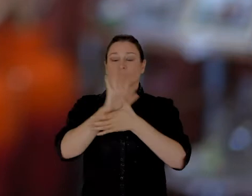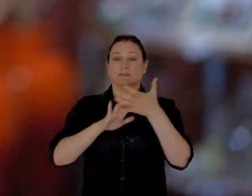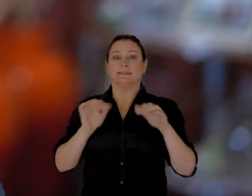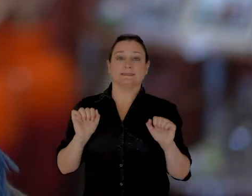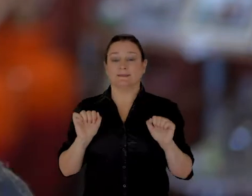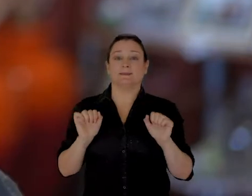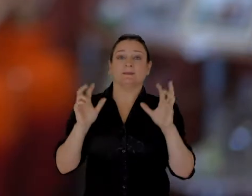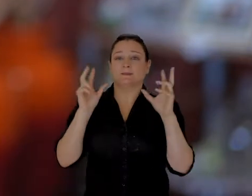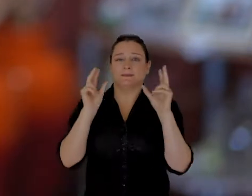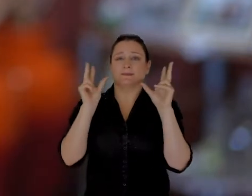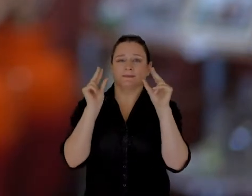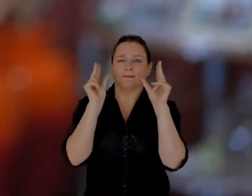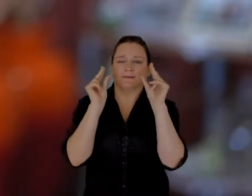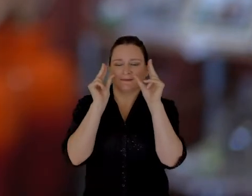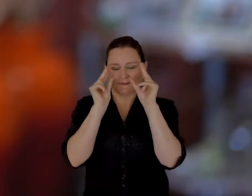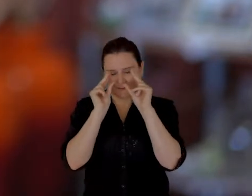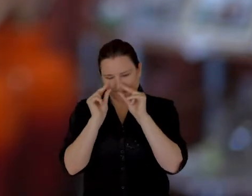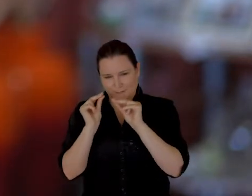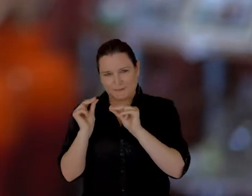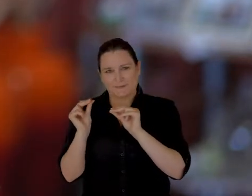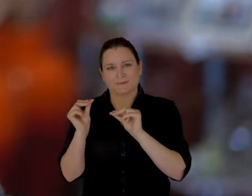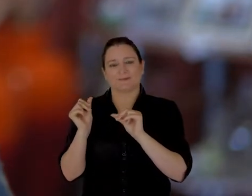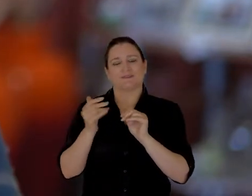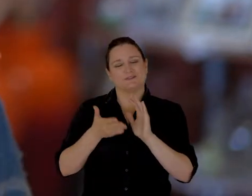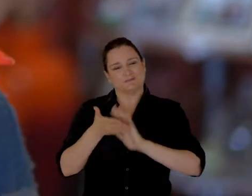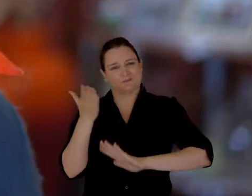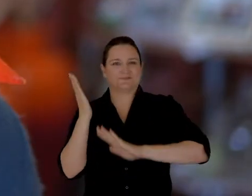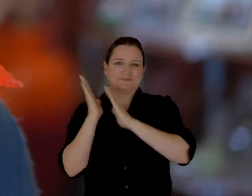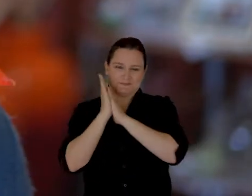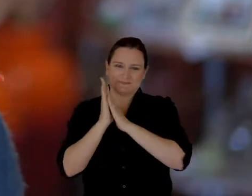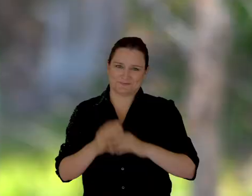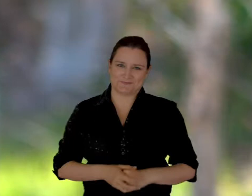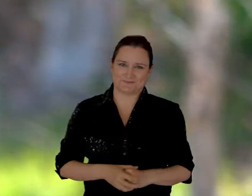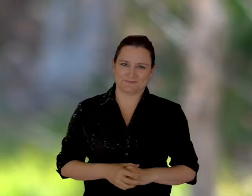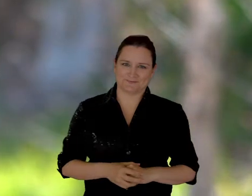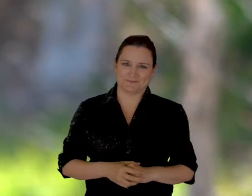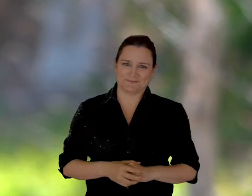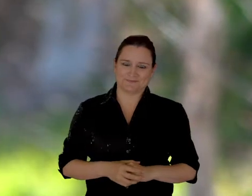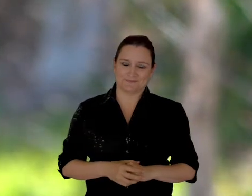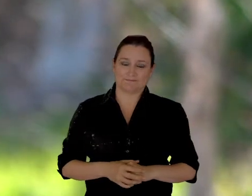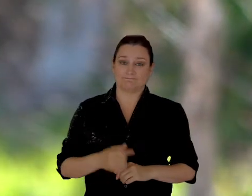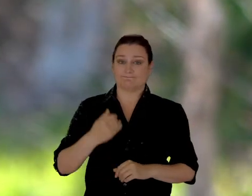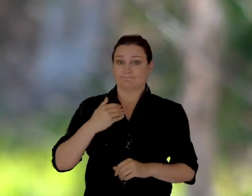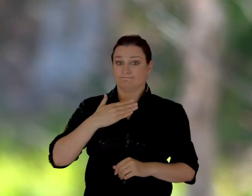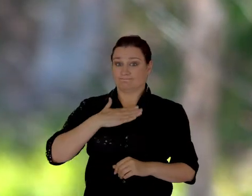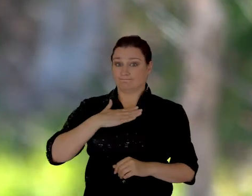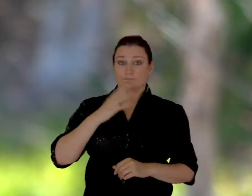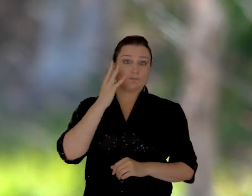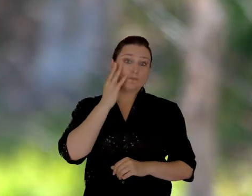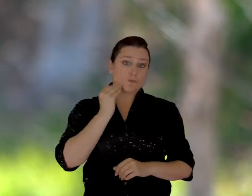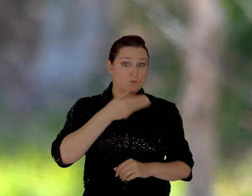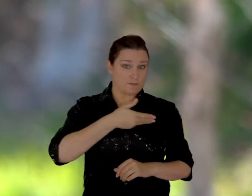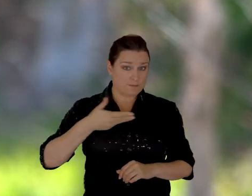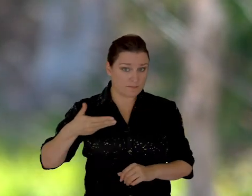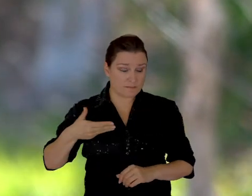storiekie vertel en jou oogies val nou toe. Dan word die bed toegevat. My ouma, my ma. Hij het